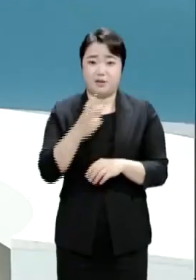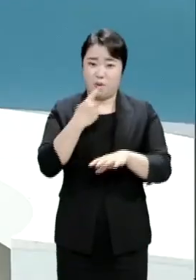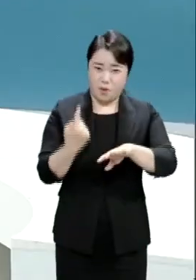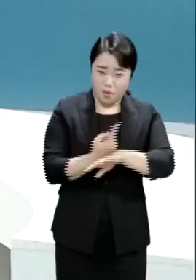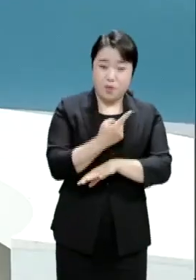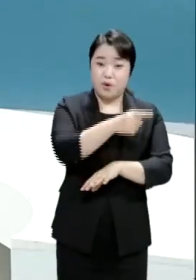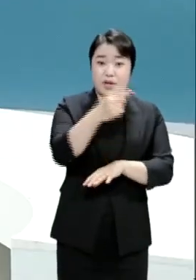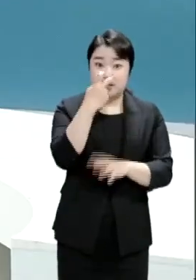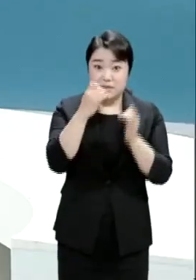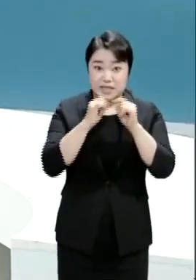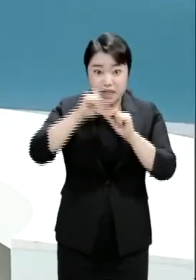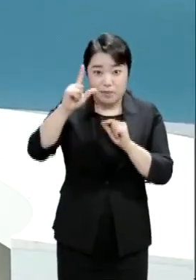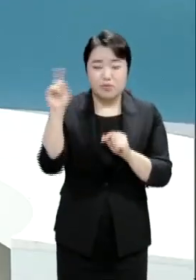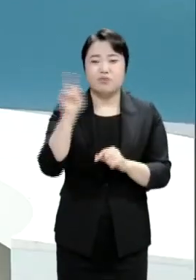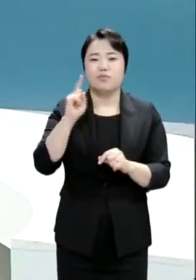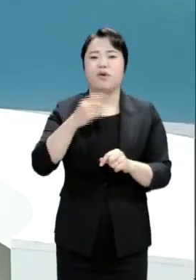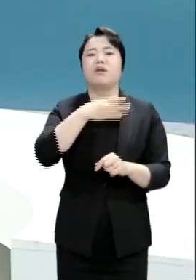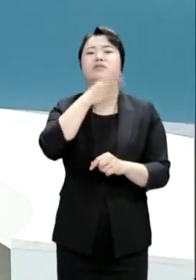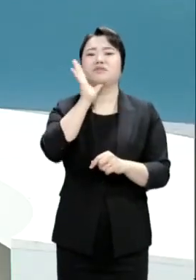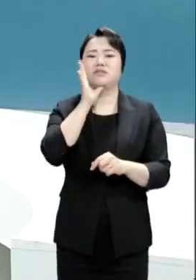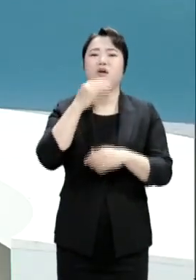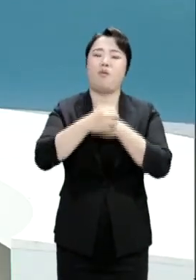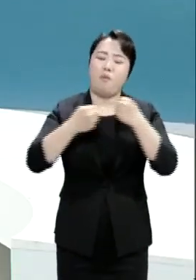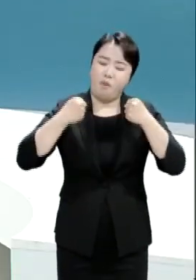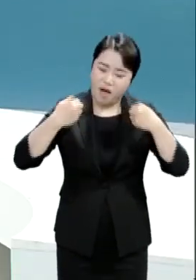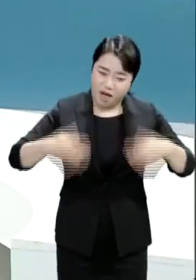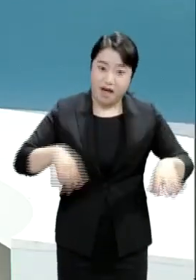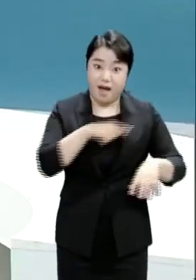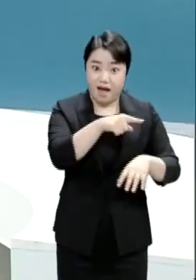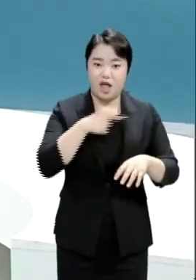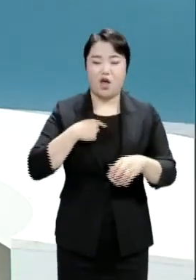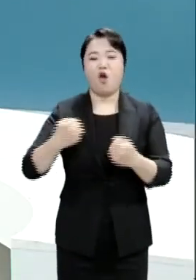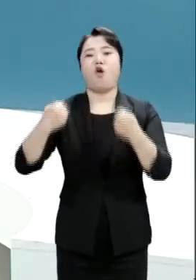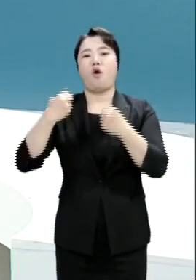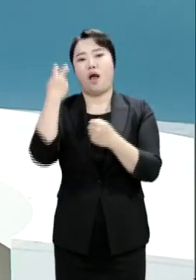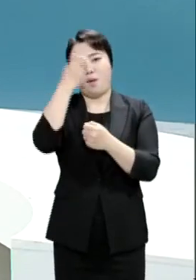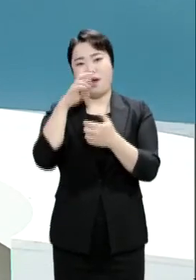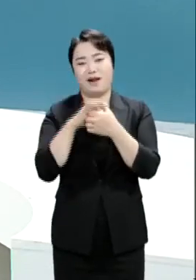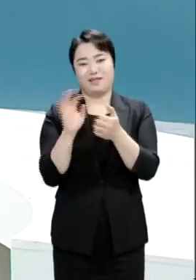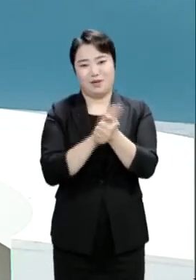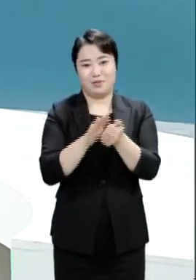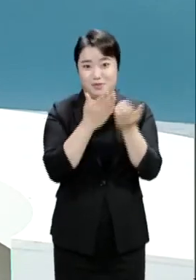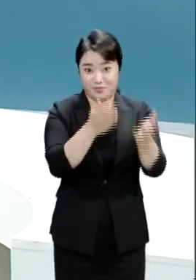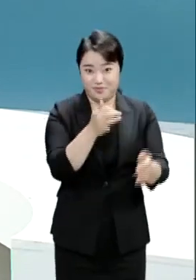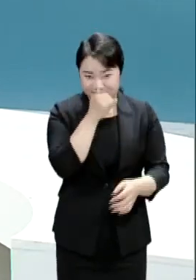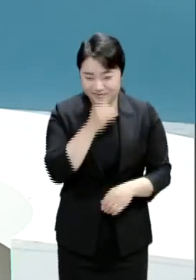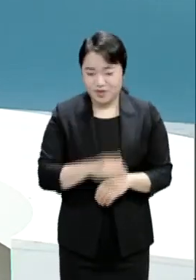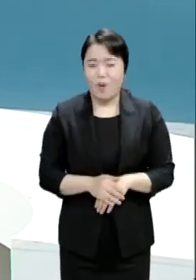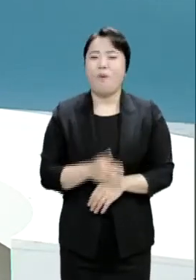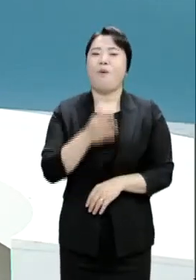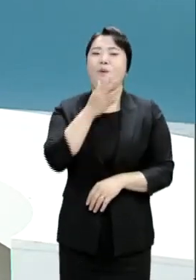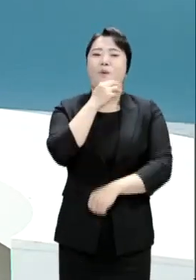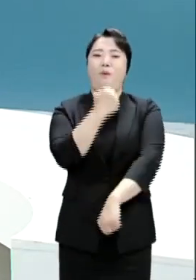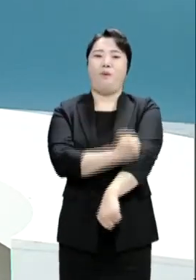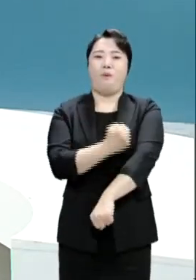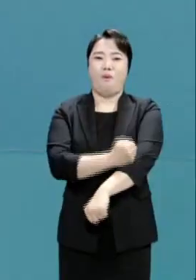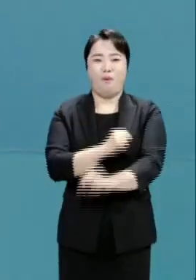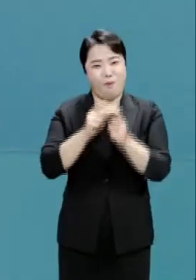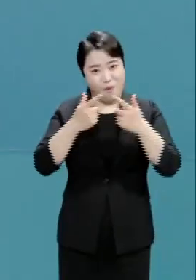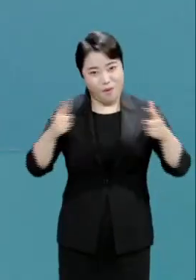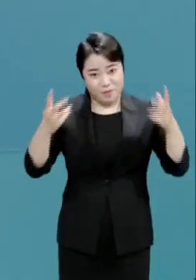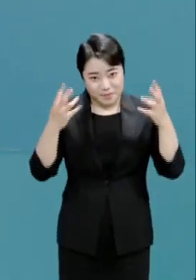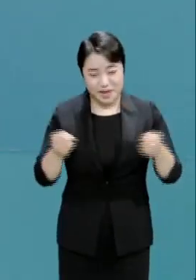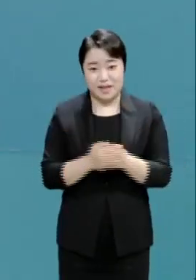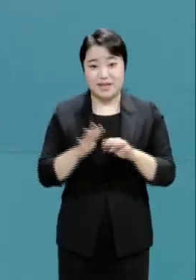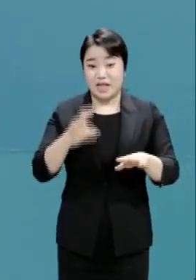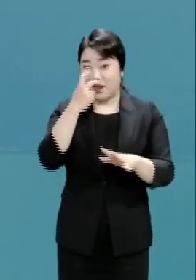나이들이 많으시잖아요. 그러니까 건강관리나 이런 서비스도 일정 정도 저희가 제공을 하고 있습니다. 많은 역할을 해주시는데 사실 이번에 이 집단해고 경비원